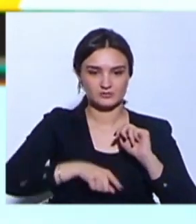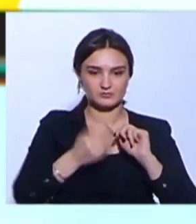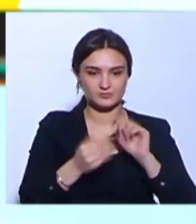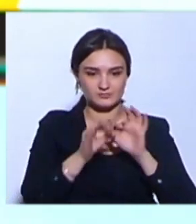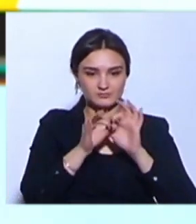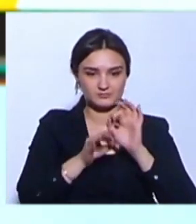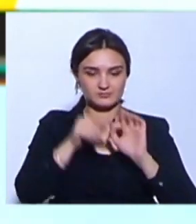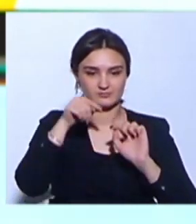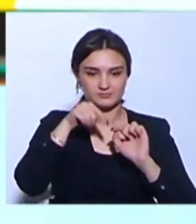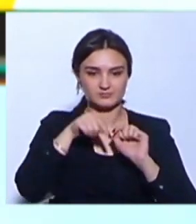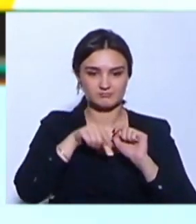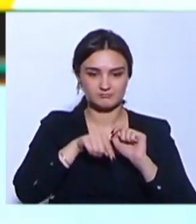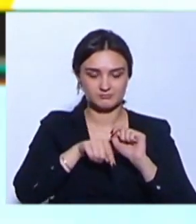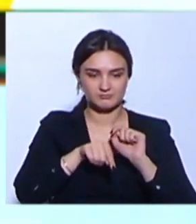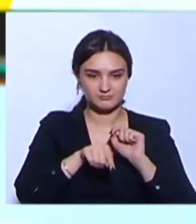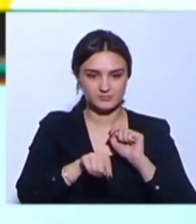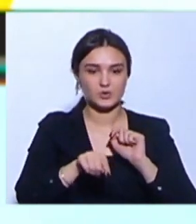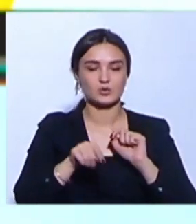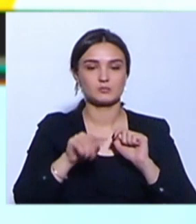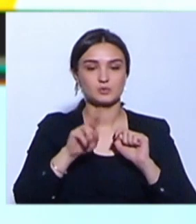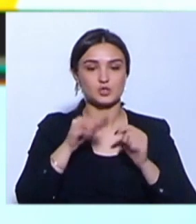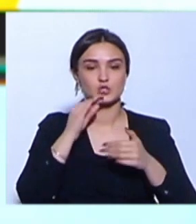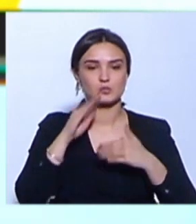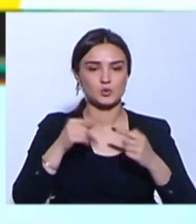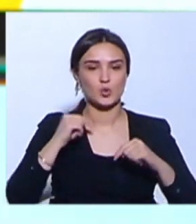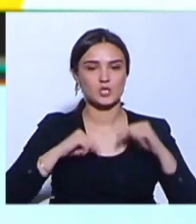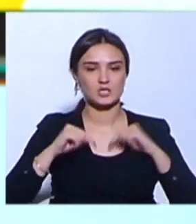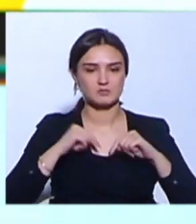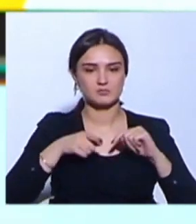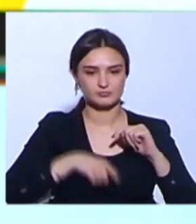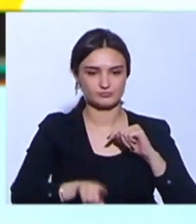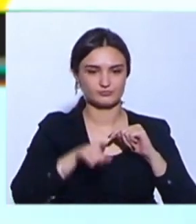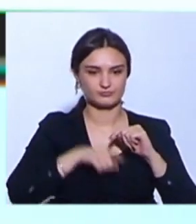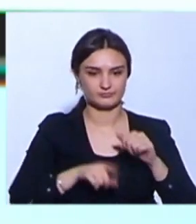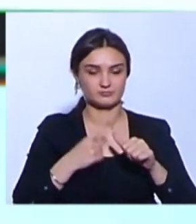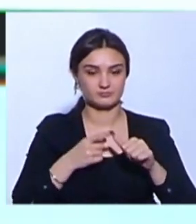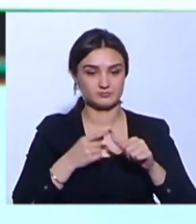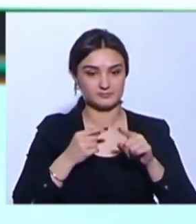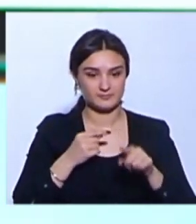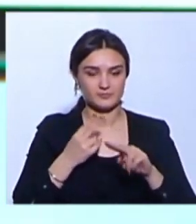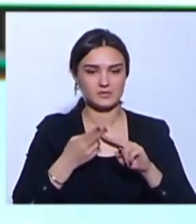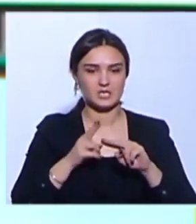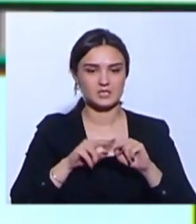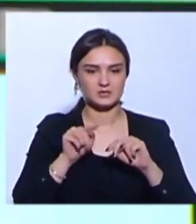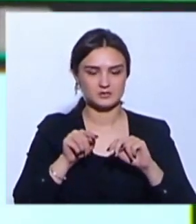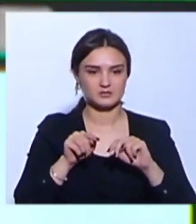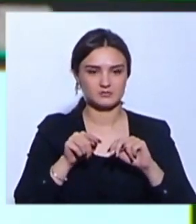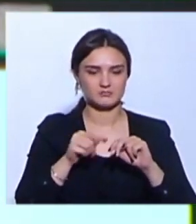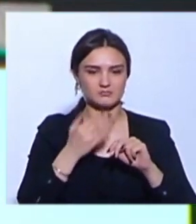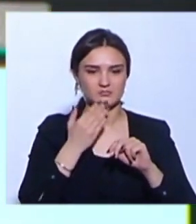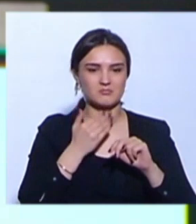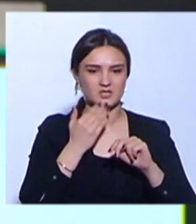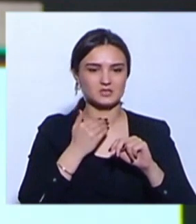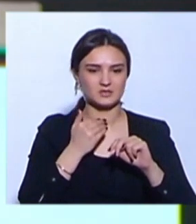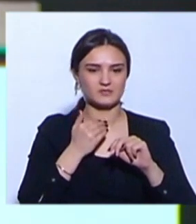გზებით გაივლის კონკრეტულ ორგანოებს და შემდეგ ორგანიზმიდან გარეთ გამოიყოფა. რასაკვირველია, ეს იქნებოდა ყველაზე მარტივი,